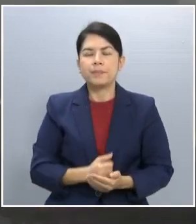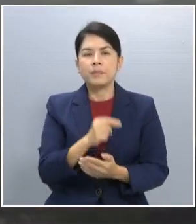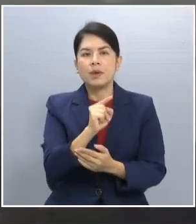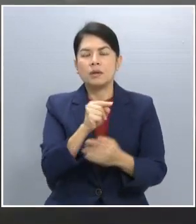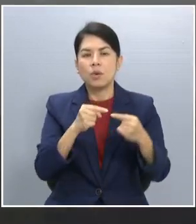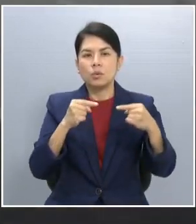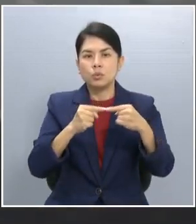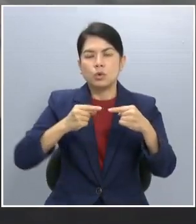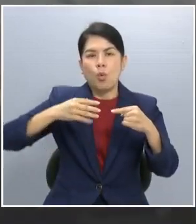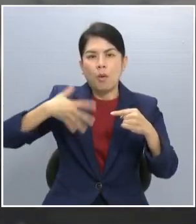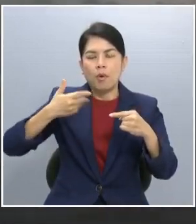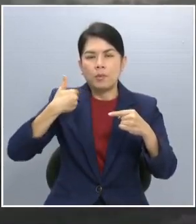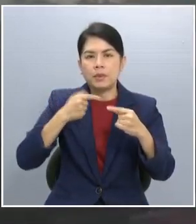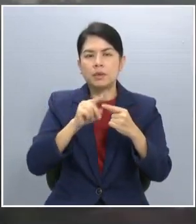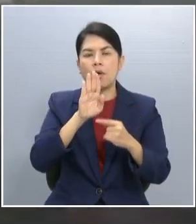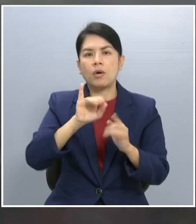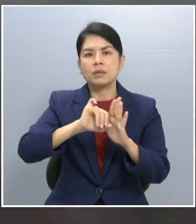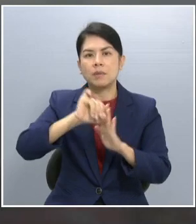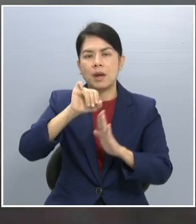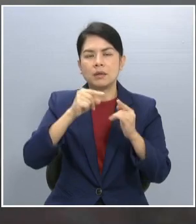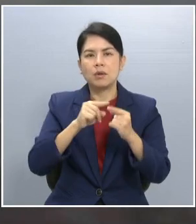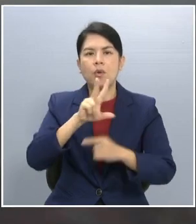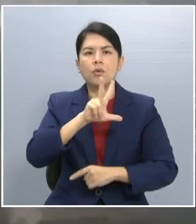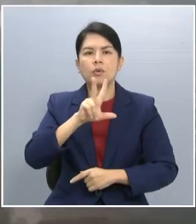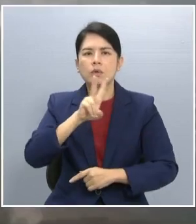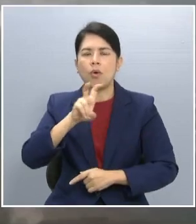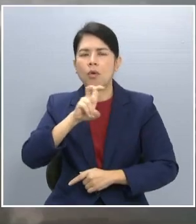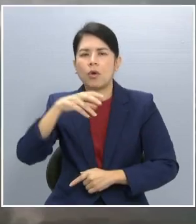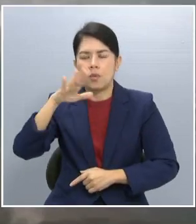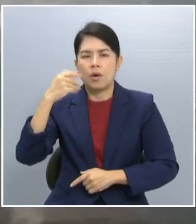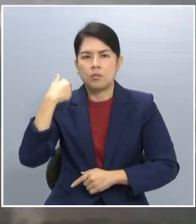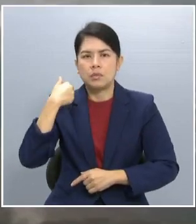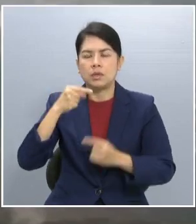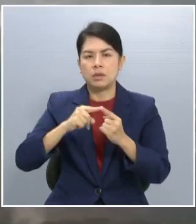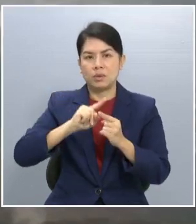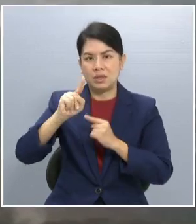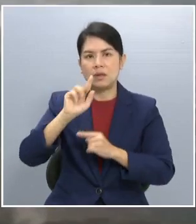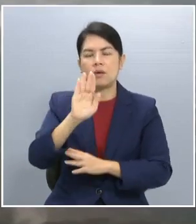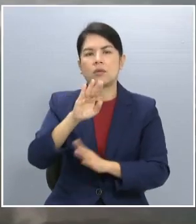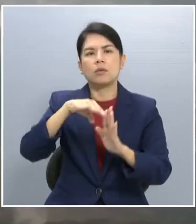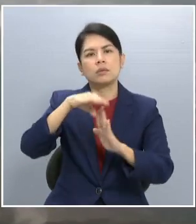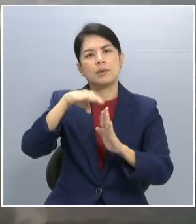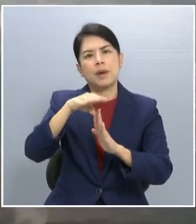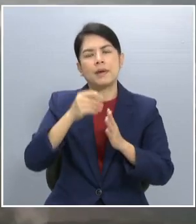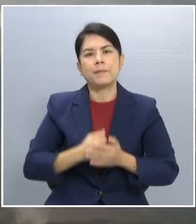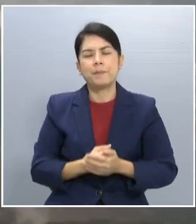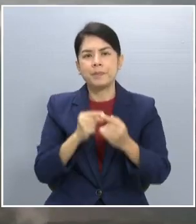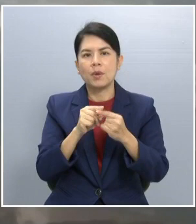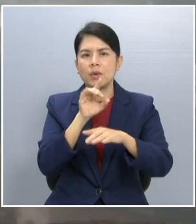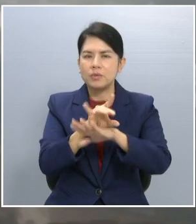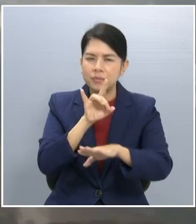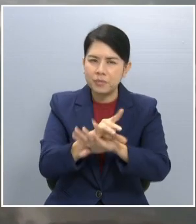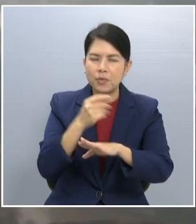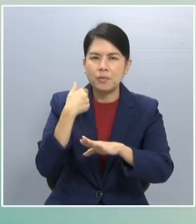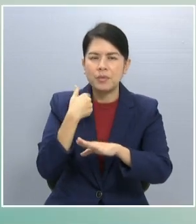302จุดเป็นอันดับ 1ในพื้นที่ 17จังหวัดภาคเหนือท่านผู้ชมสื่อสังคมออนไลน์แชร์คลิปฝุ่นควันหนาทึบที่